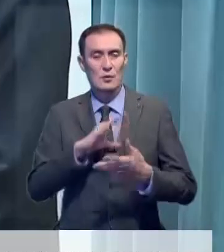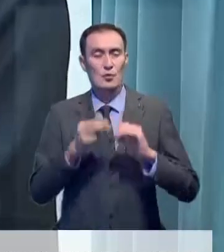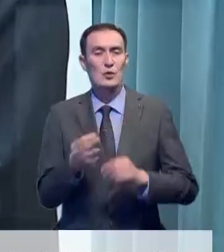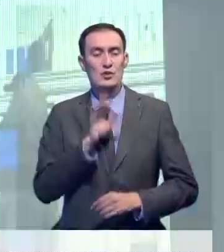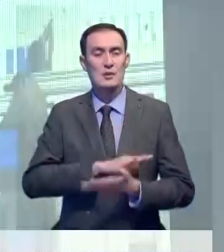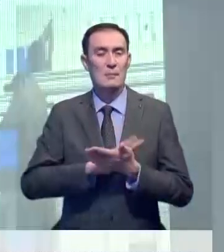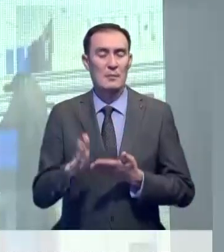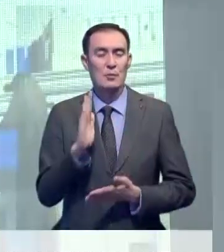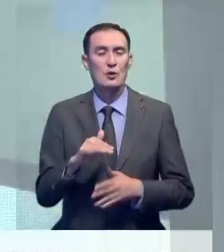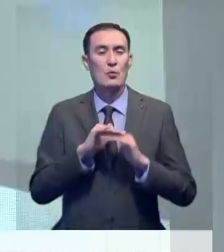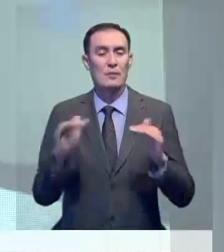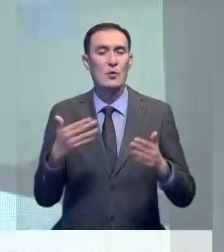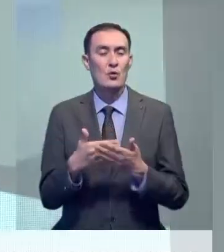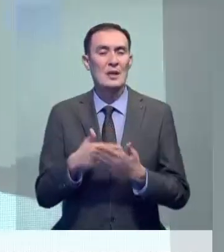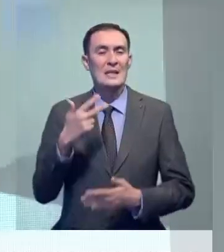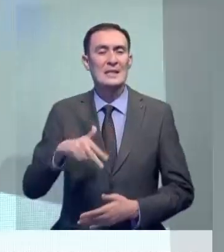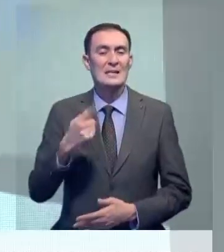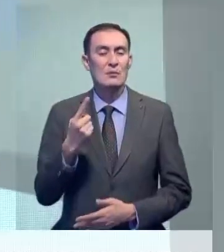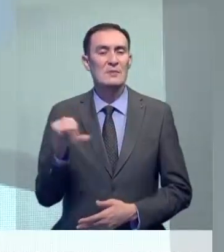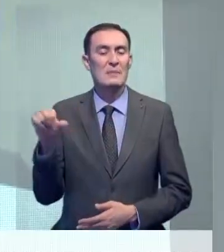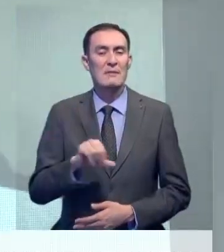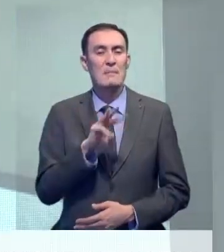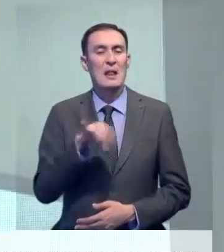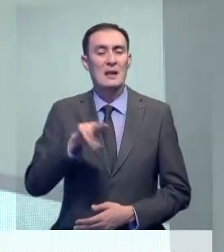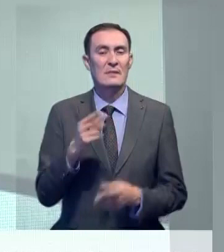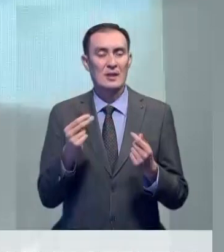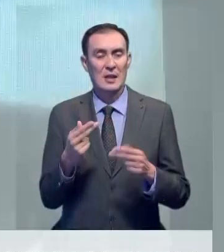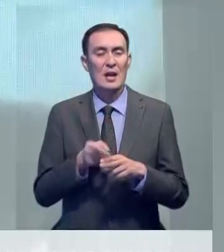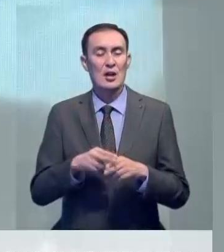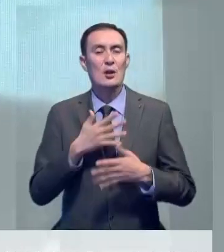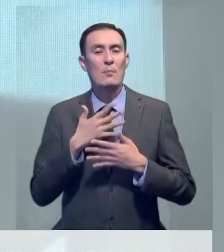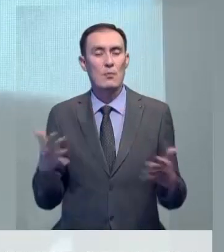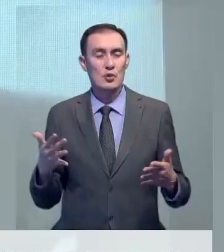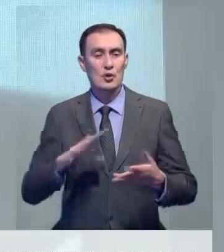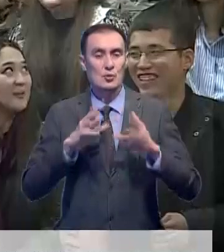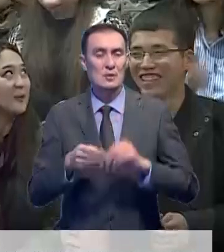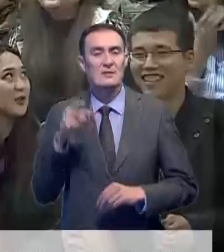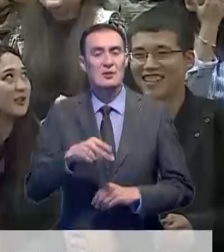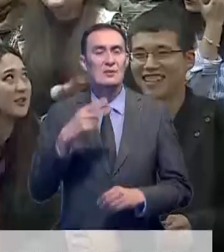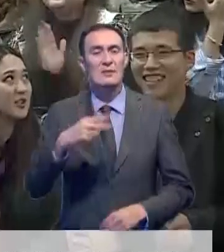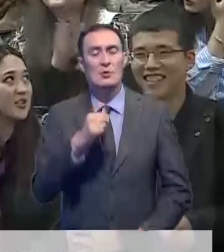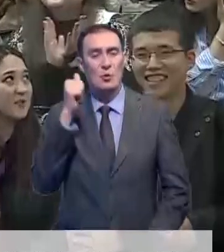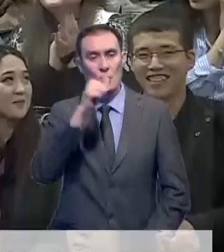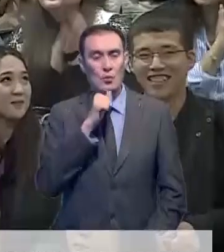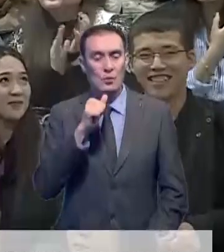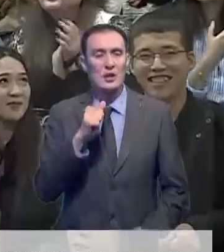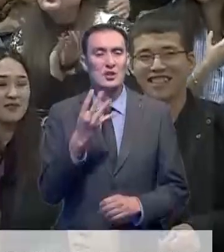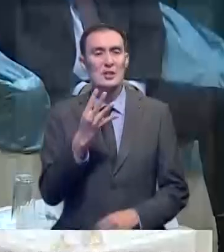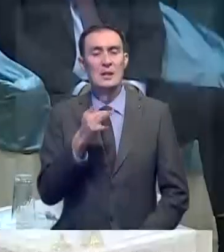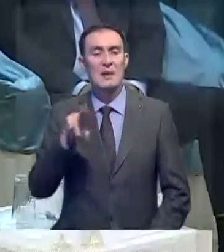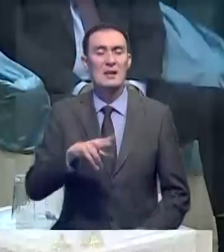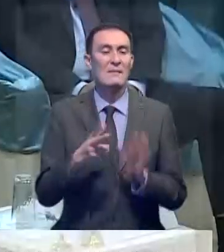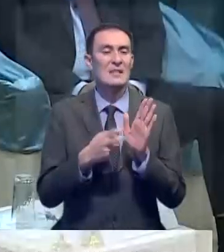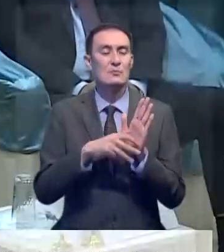чистая прибыль ожидается на уровне около 31,5 млрд тенге что больше показателя за 2022 год на 4 МР